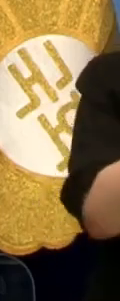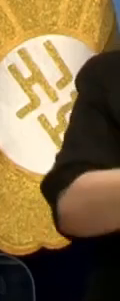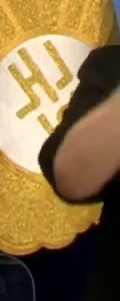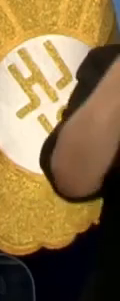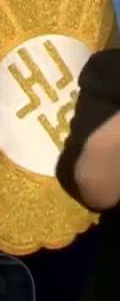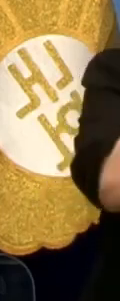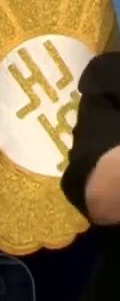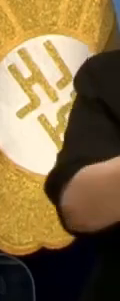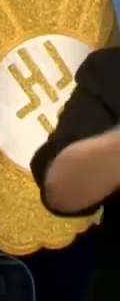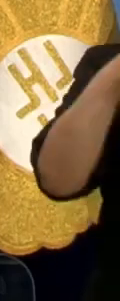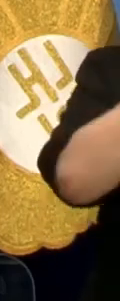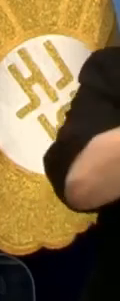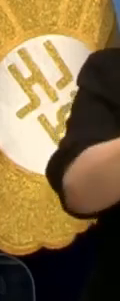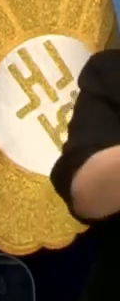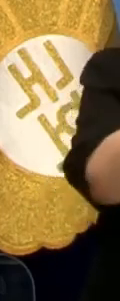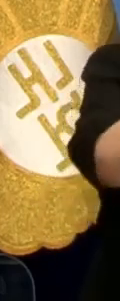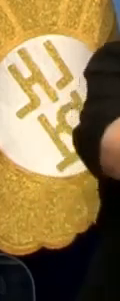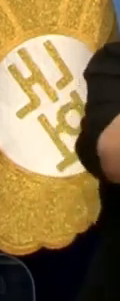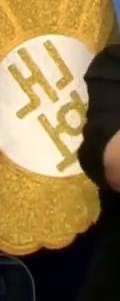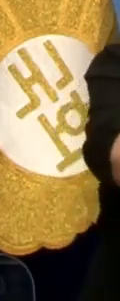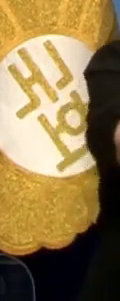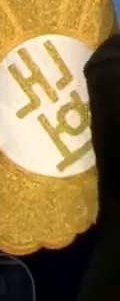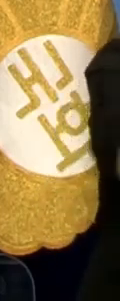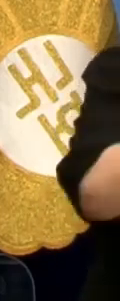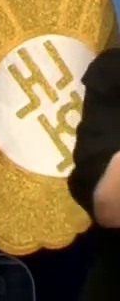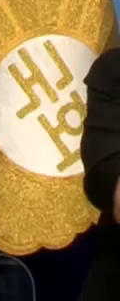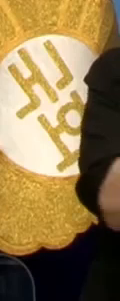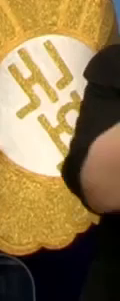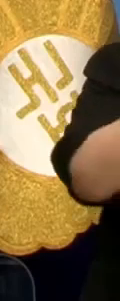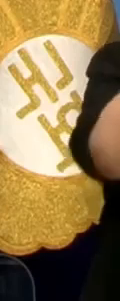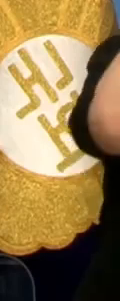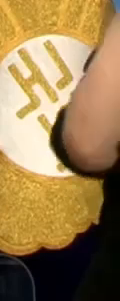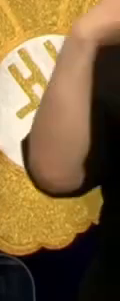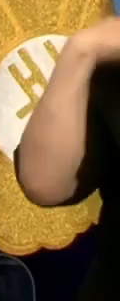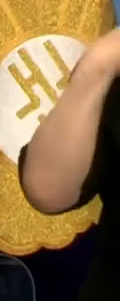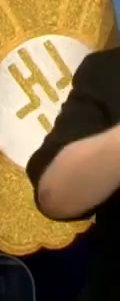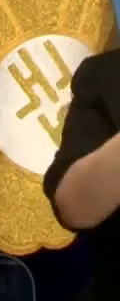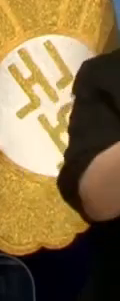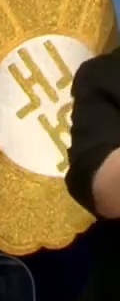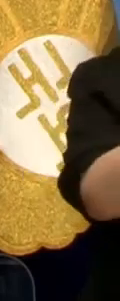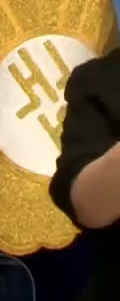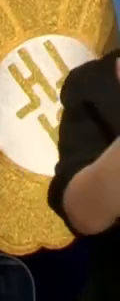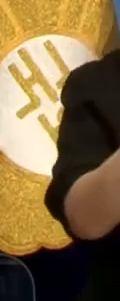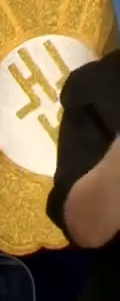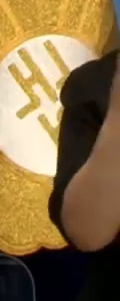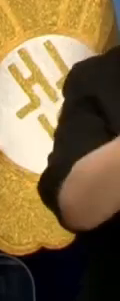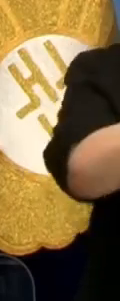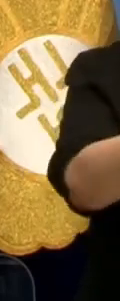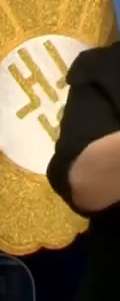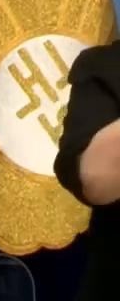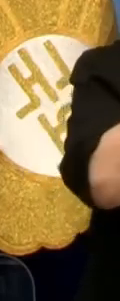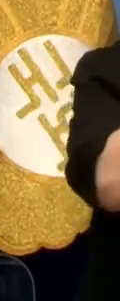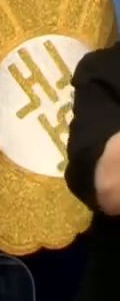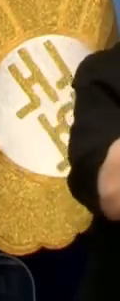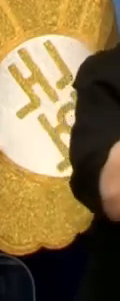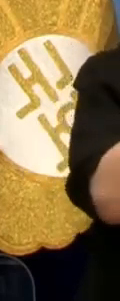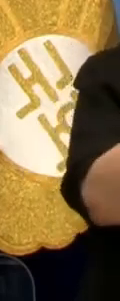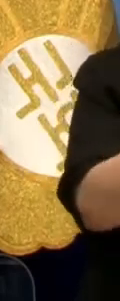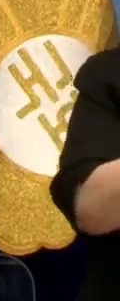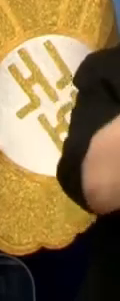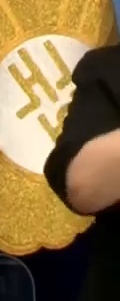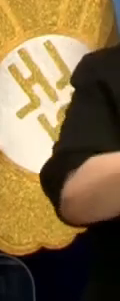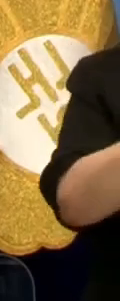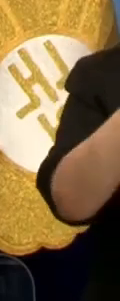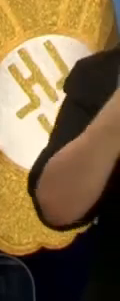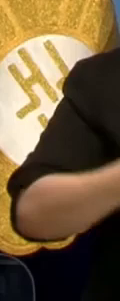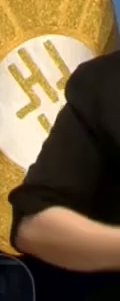늘리려면 증세를 할 수밖에 없지만 정부에 대한 불신과 조세 저항 때문에 쉽지가 않습니다.